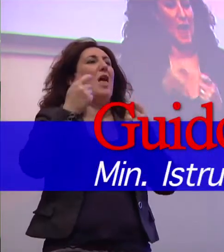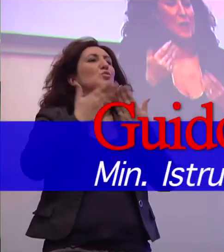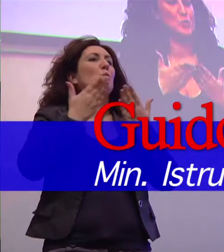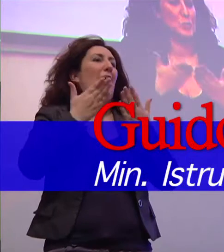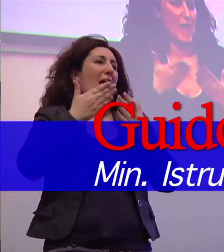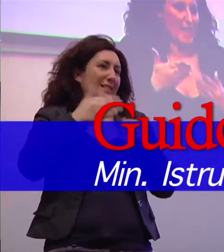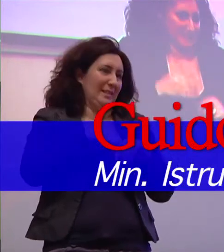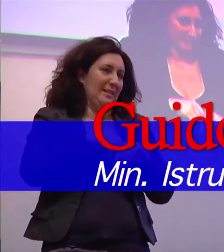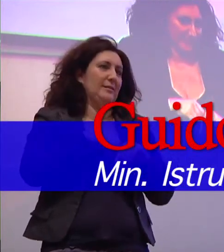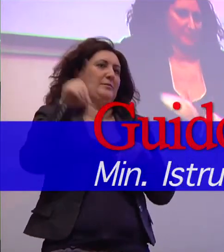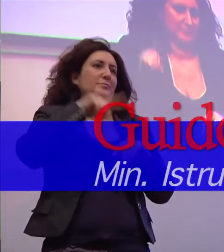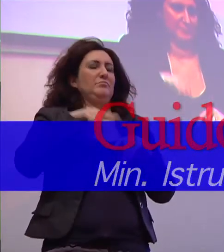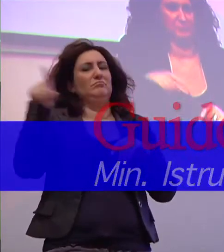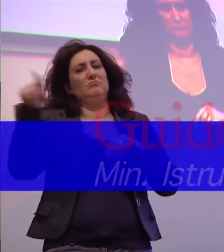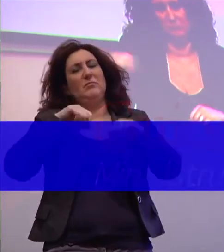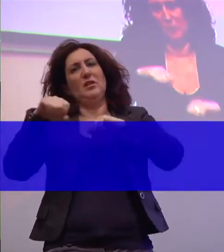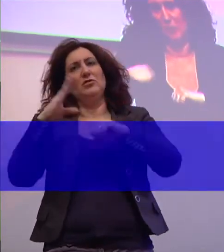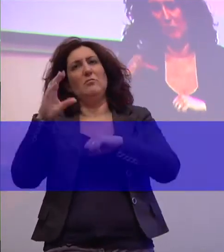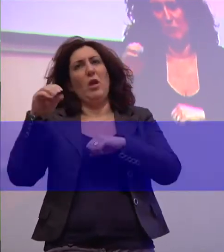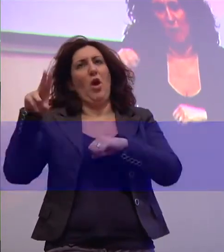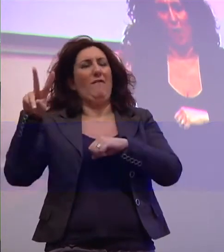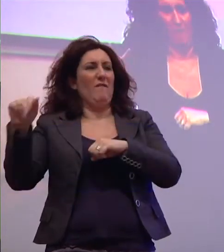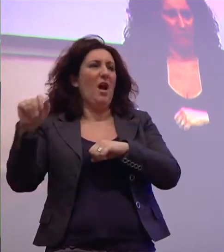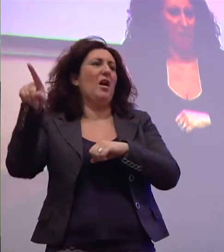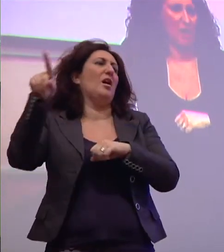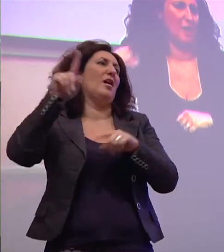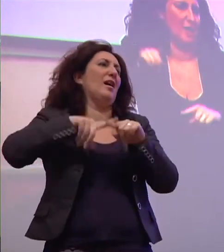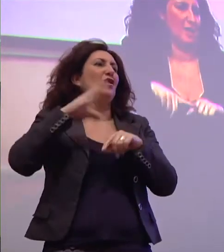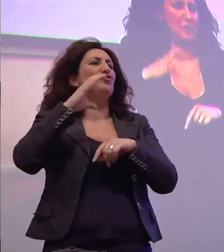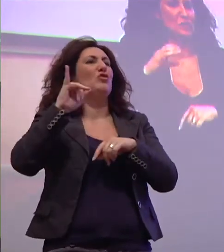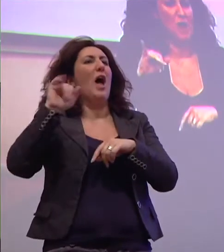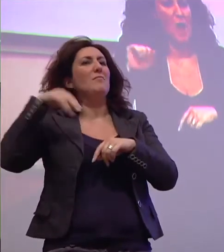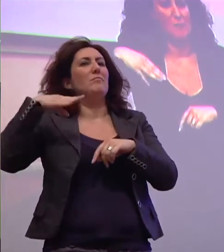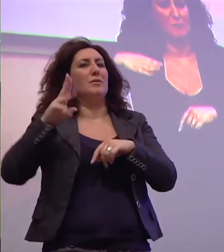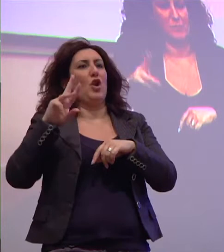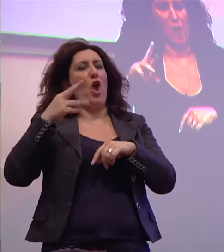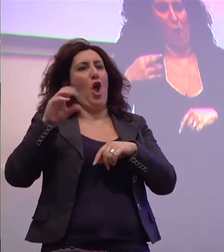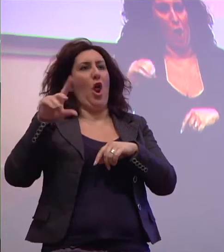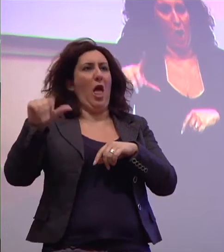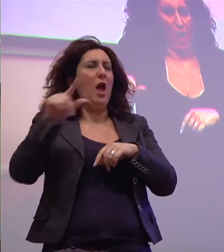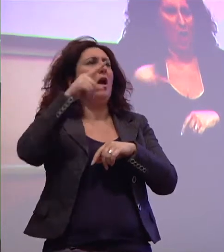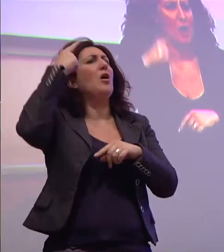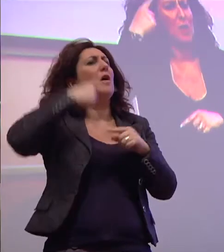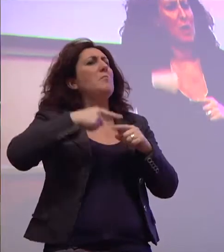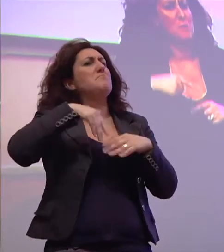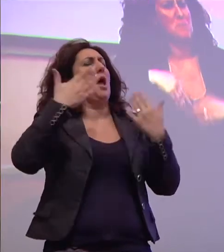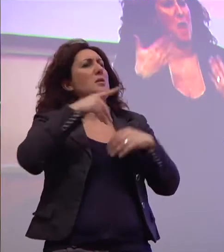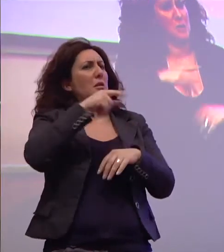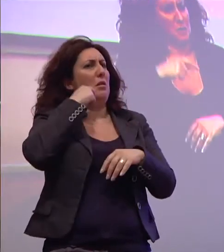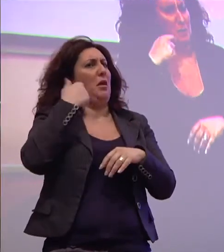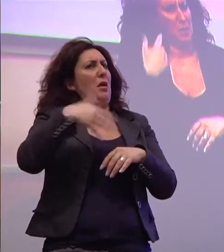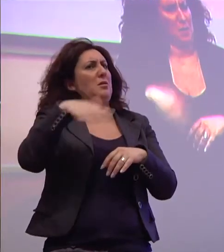'ufficio disabilità di cui faccio parte, del dirigente Raffaele Ciambrone. La giornata è stata interessantissima, il ministero